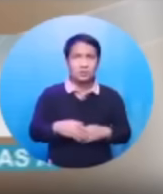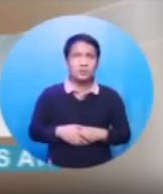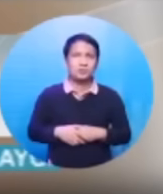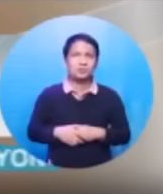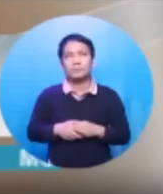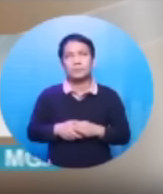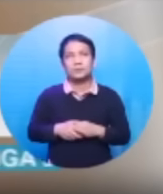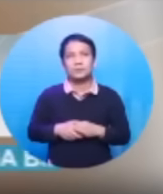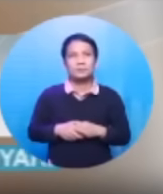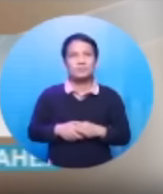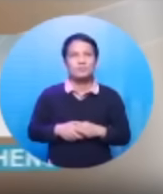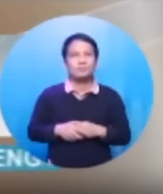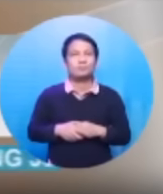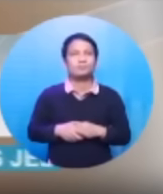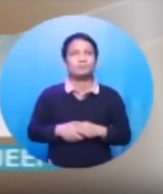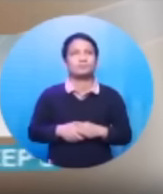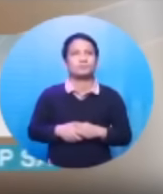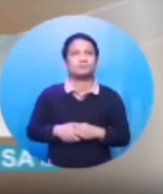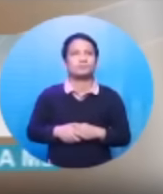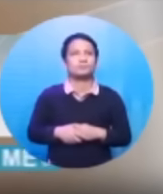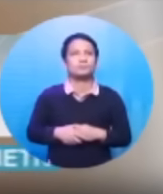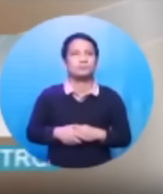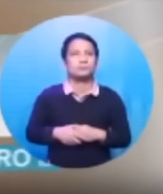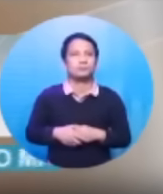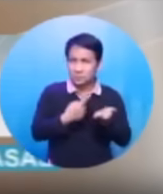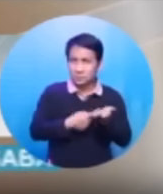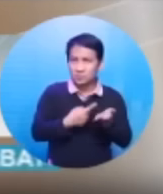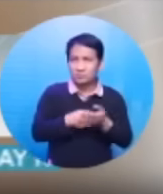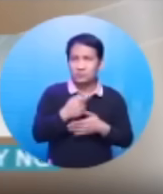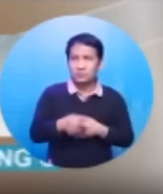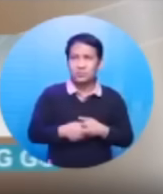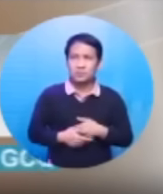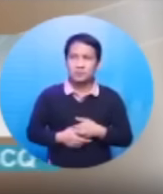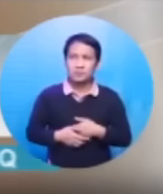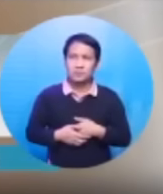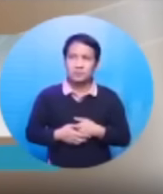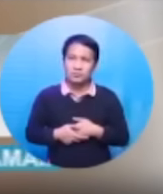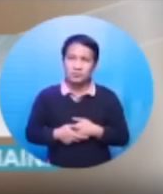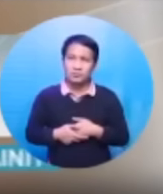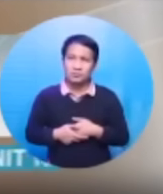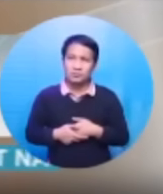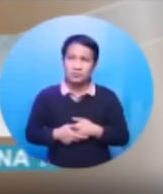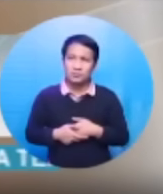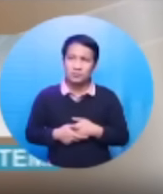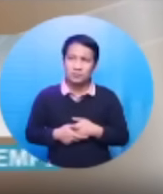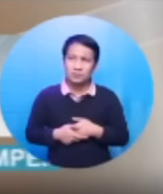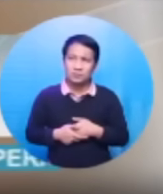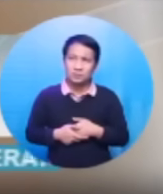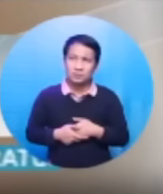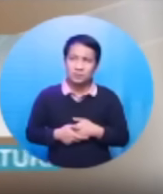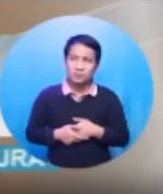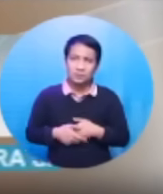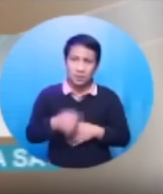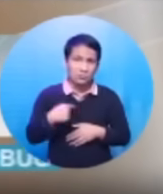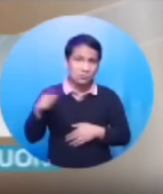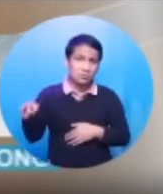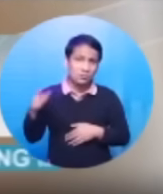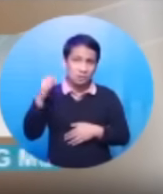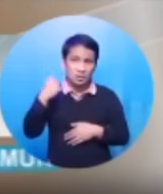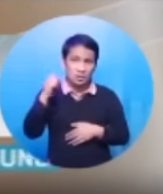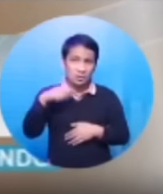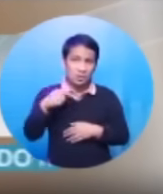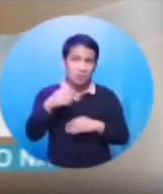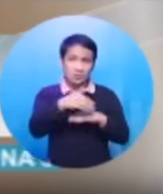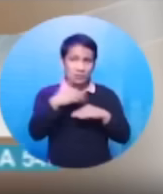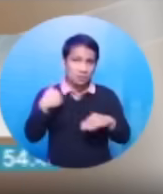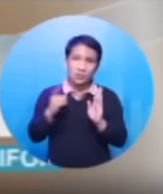mag-usap. Okay. Tapos, yung ano, sinarado niya yung pinto. Okay. Yung anak ko po kasi, tinatawag ako. Pumatok ng